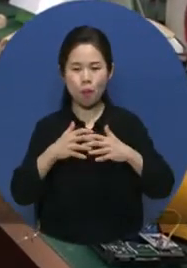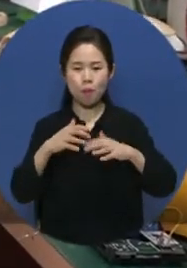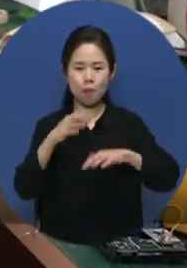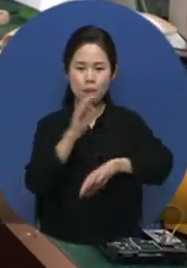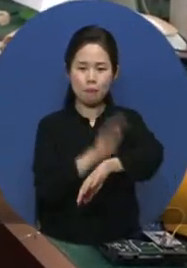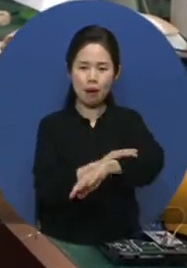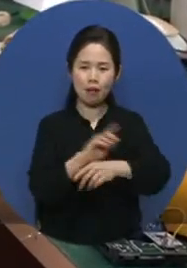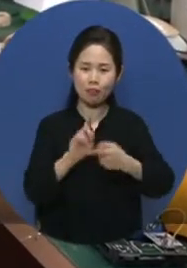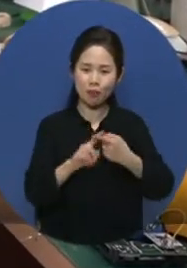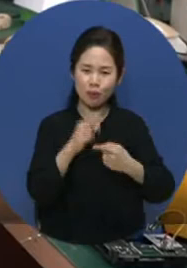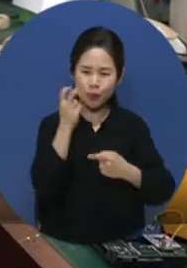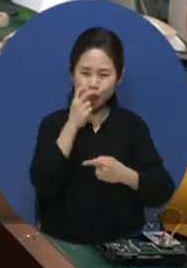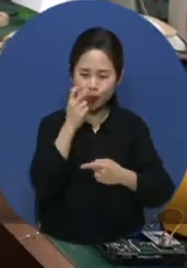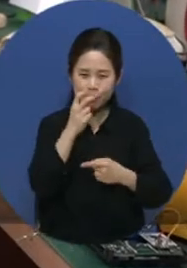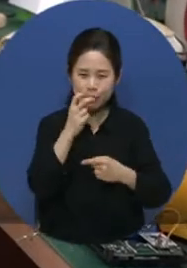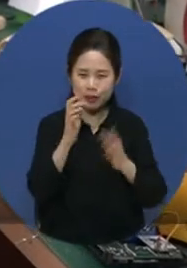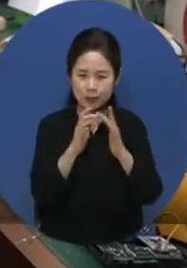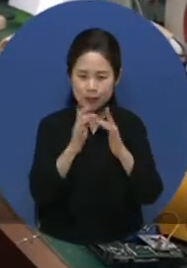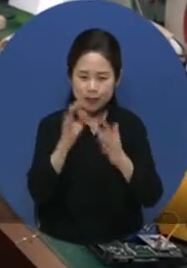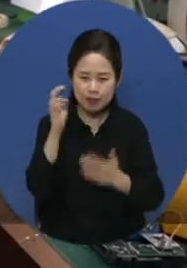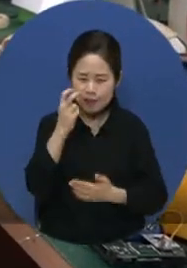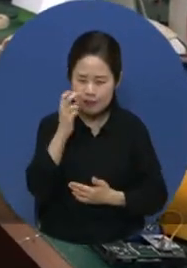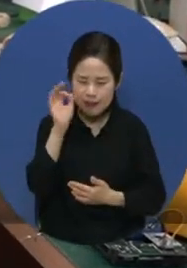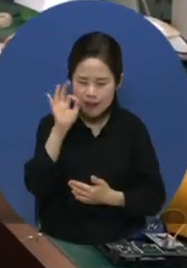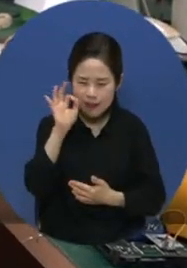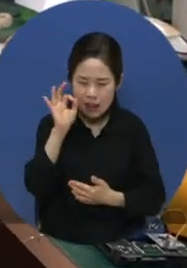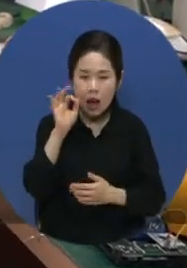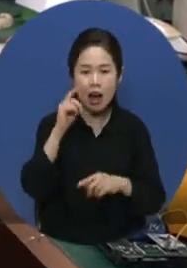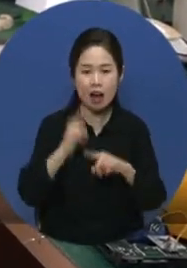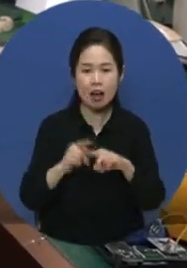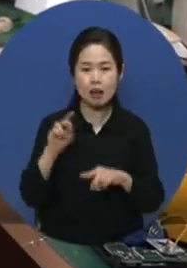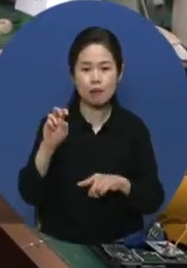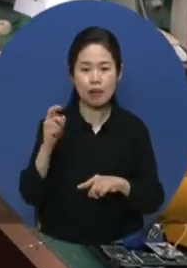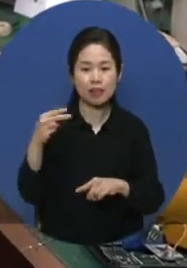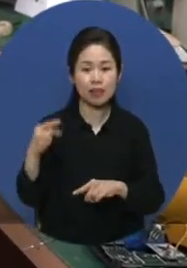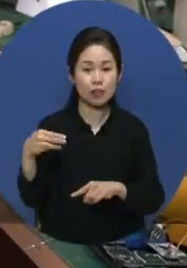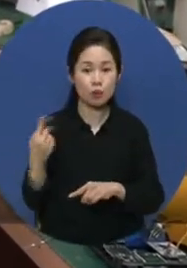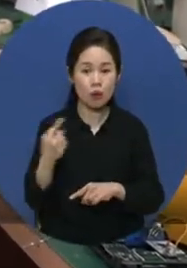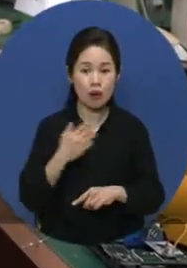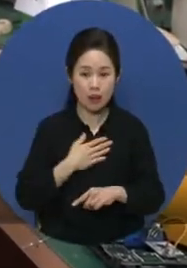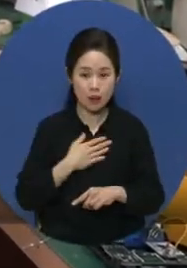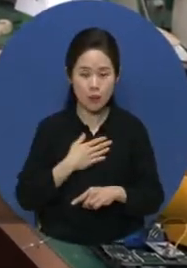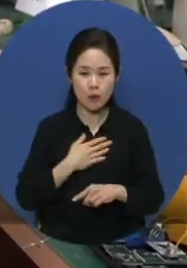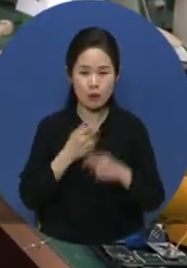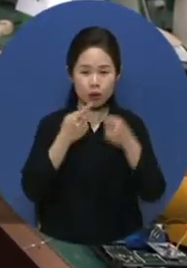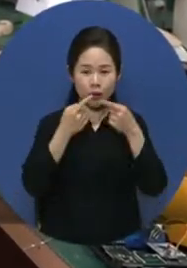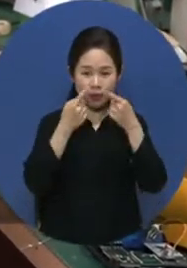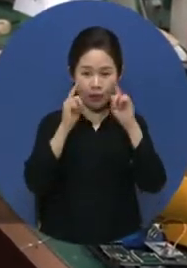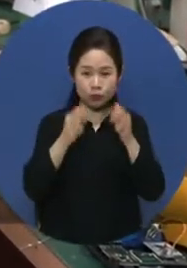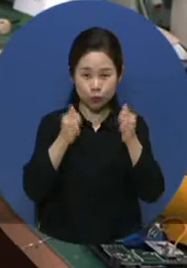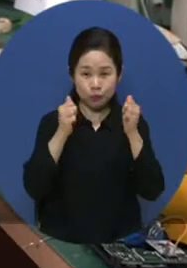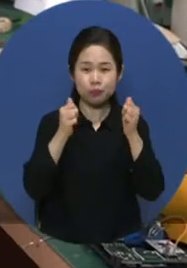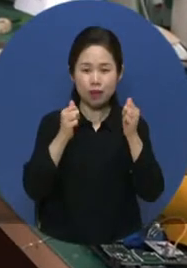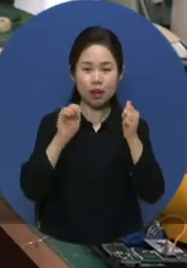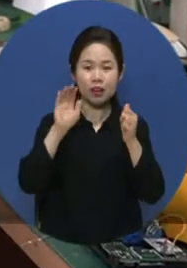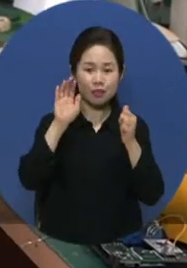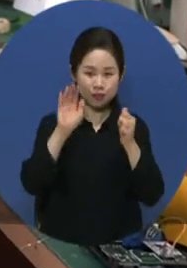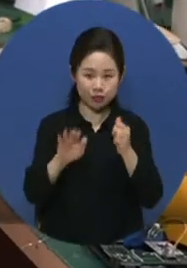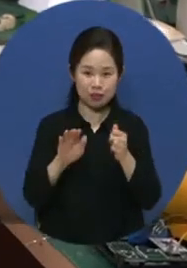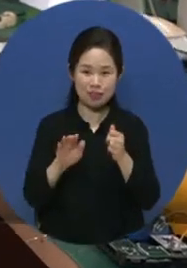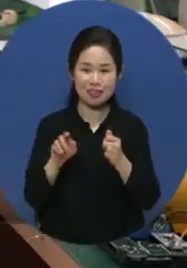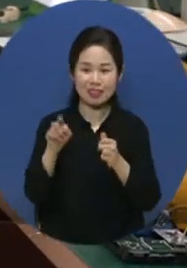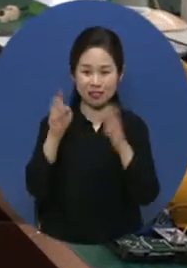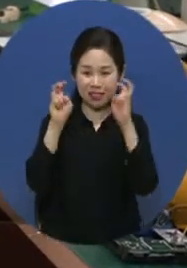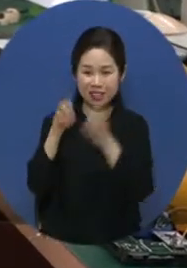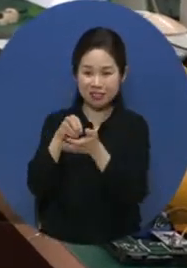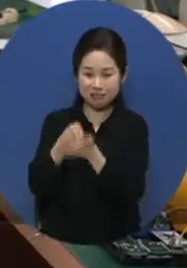만드로라는 회사를 그때 처음 발견하게 되었고, 이제 졸업하고 나서 지원해서 입사하게 되었습니다. 그럼